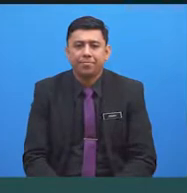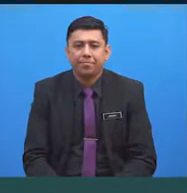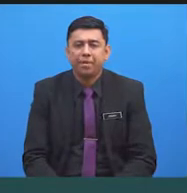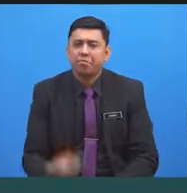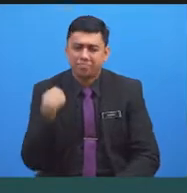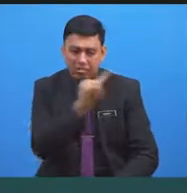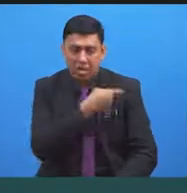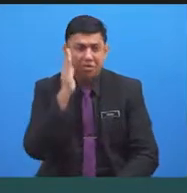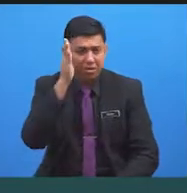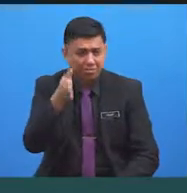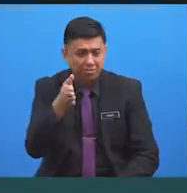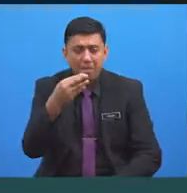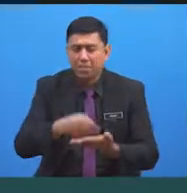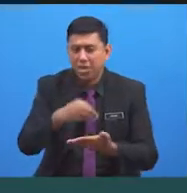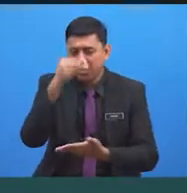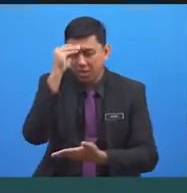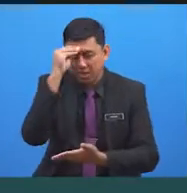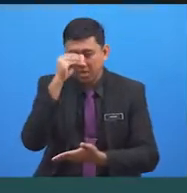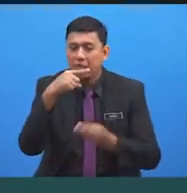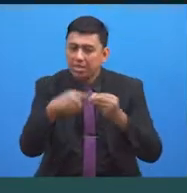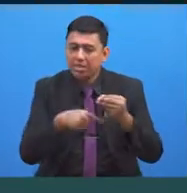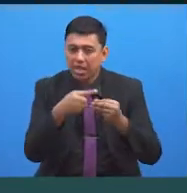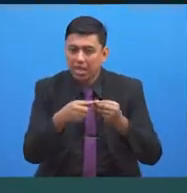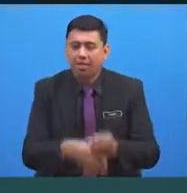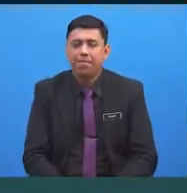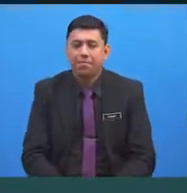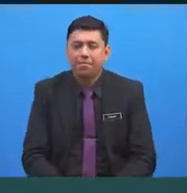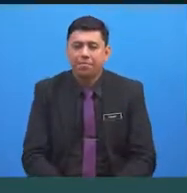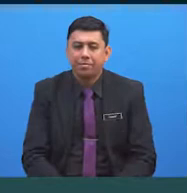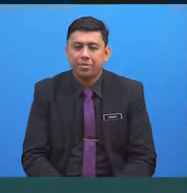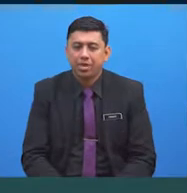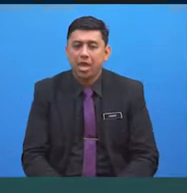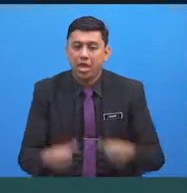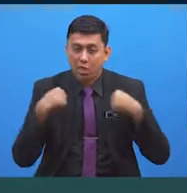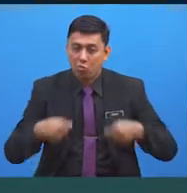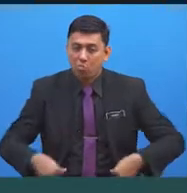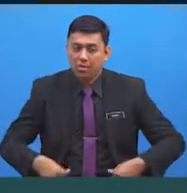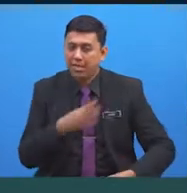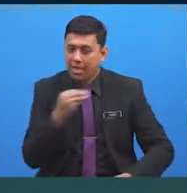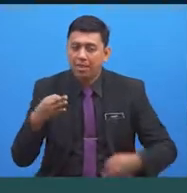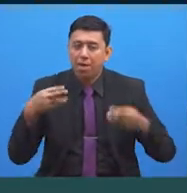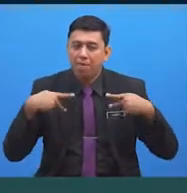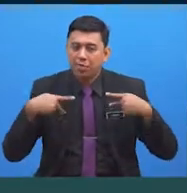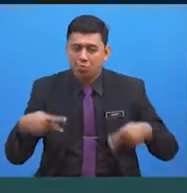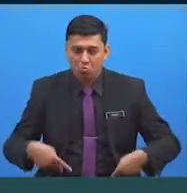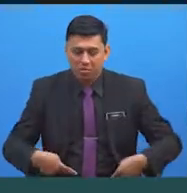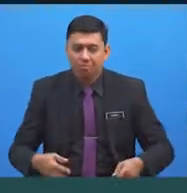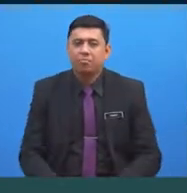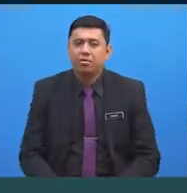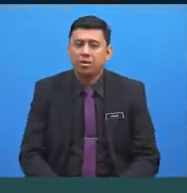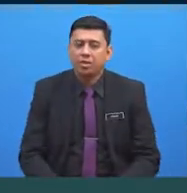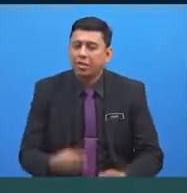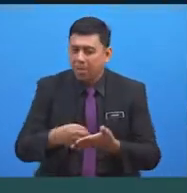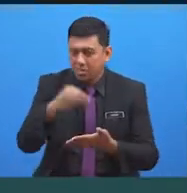akan mempelajari mengenai bidang anatomi dan fisiologi, iaitu bidang